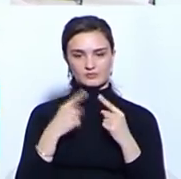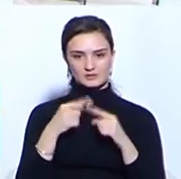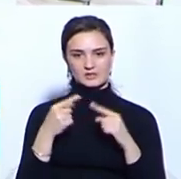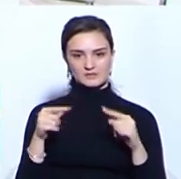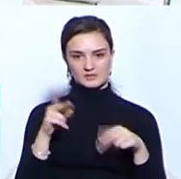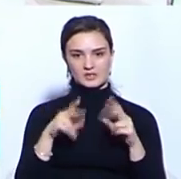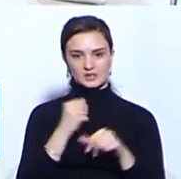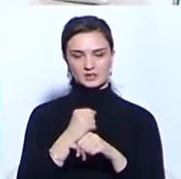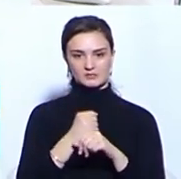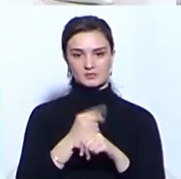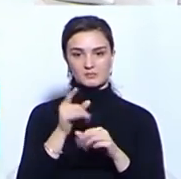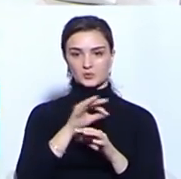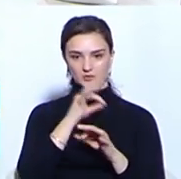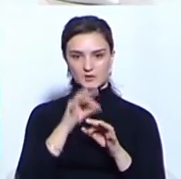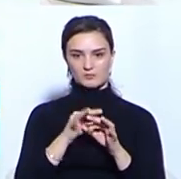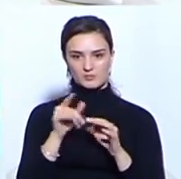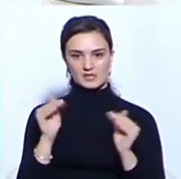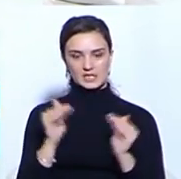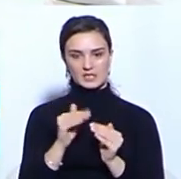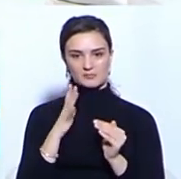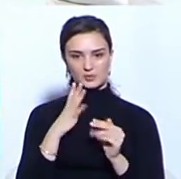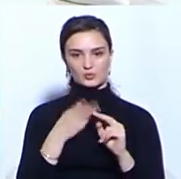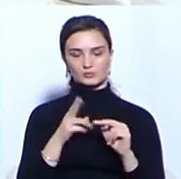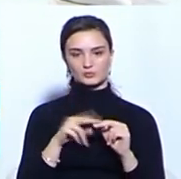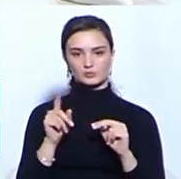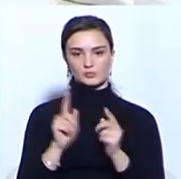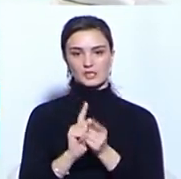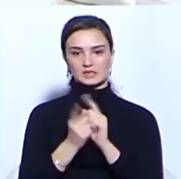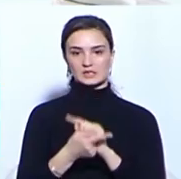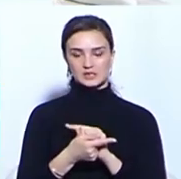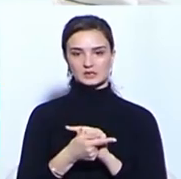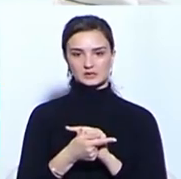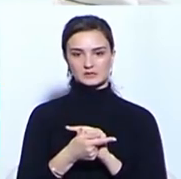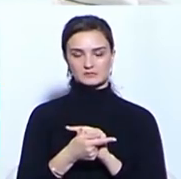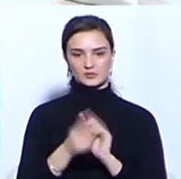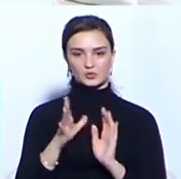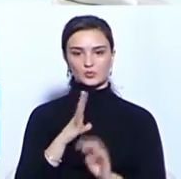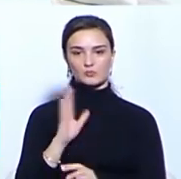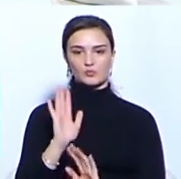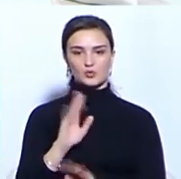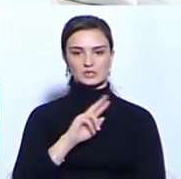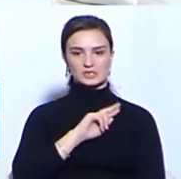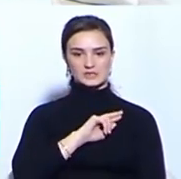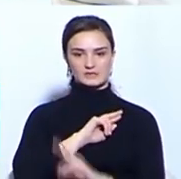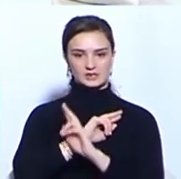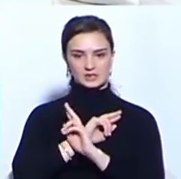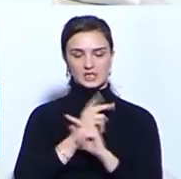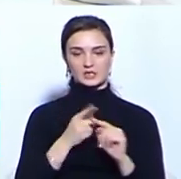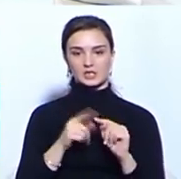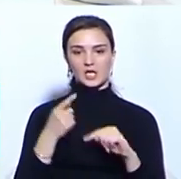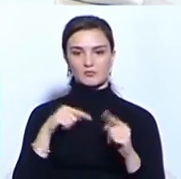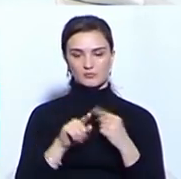აკეთებდნენ. პასუხისმგებლობაც მაშინ შედარებით ნაკლები იყო, იმიტომ რომ ალტერნატივა იყო ავადმყოფის სიკვდილი მხოლოდ. დიახ. ახენა